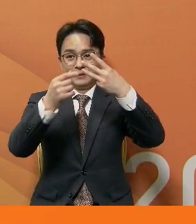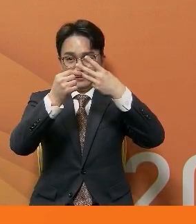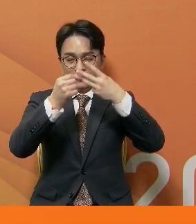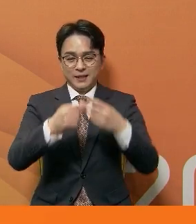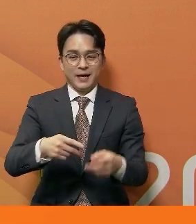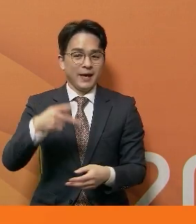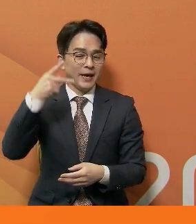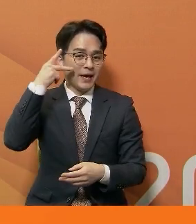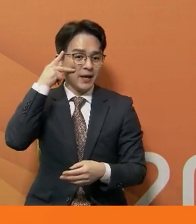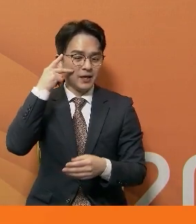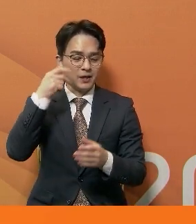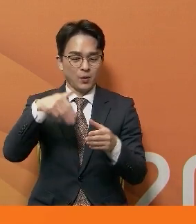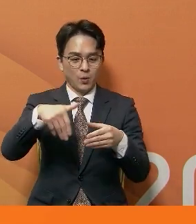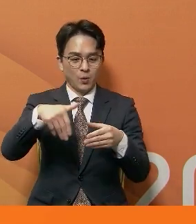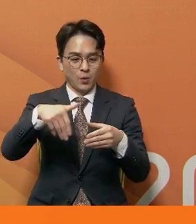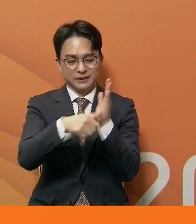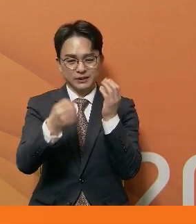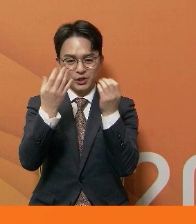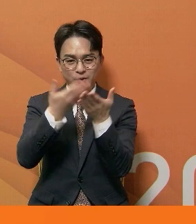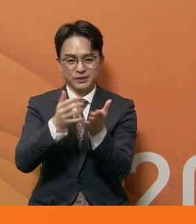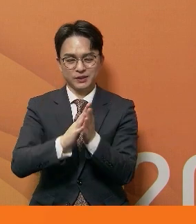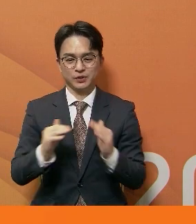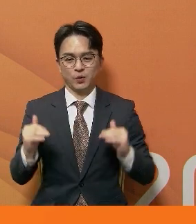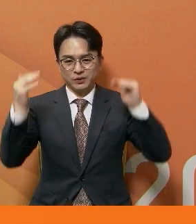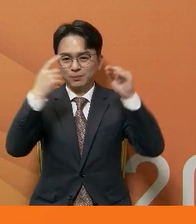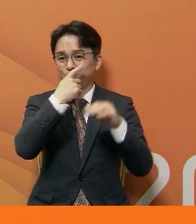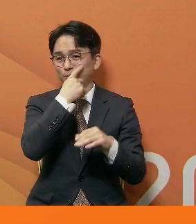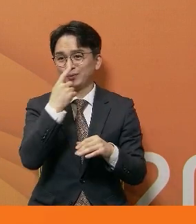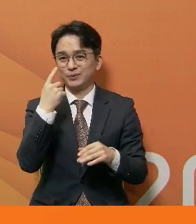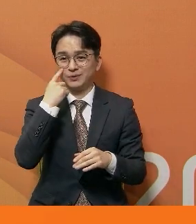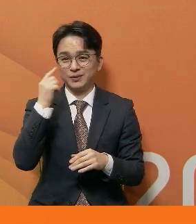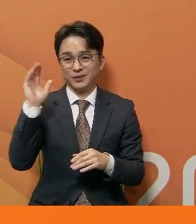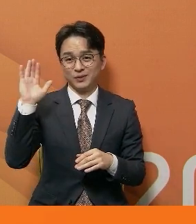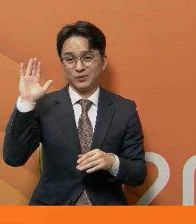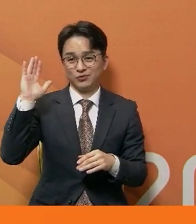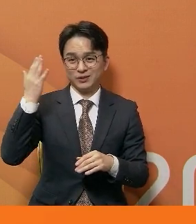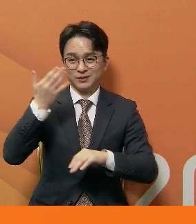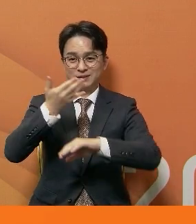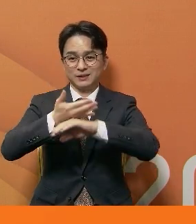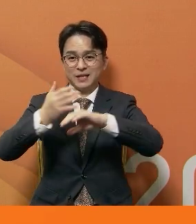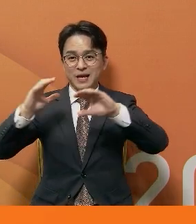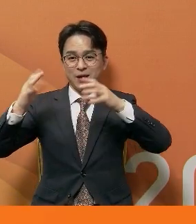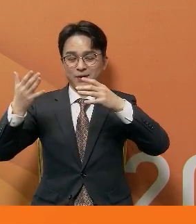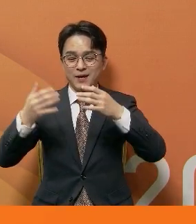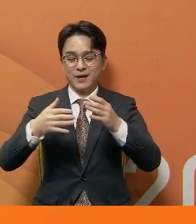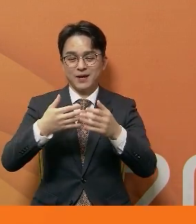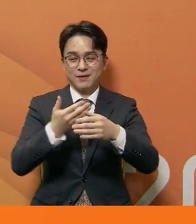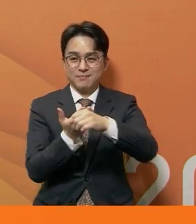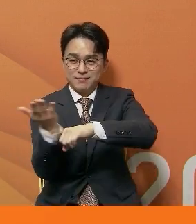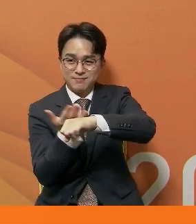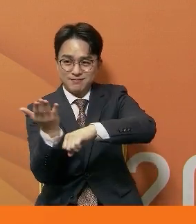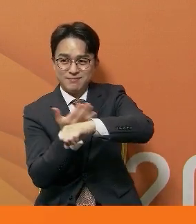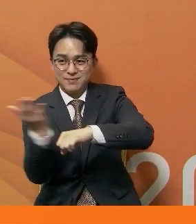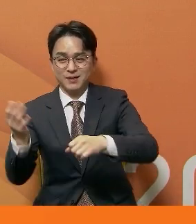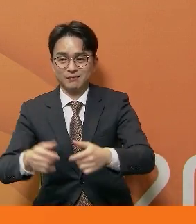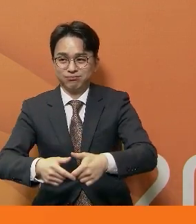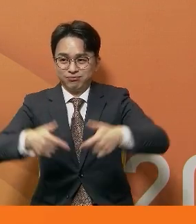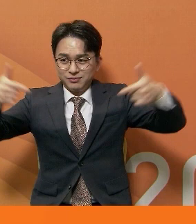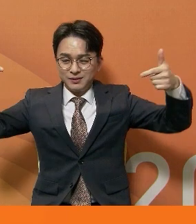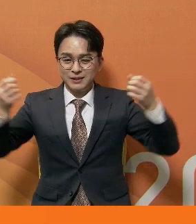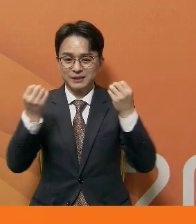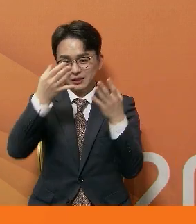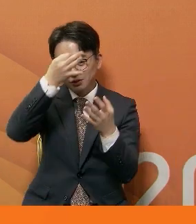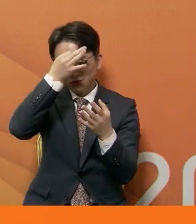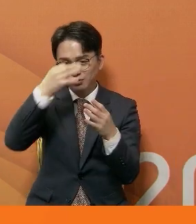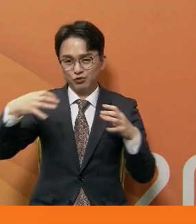다음은 k컨텐츠 혁신 성장 보증입니다 최근 늘어나고 있는 글로벌 컨텐츠라던지 비대면 컨텐츠 그리고